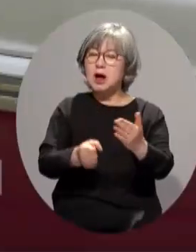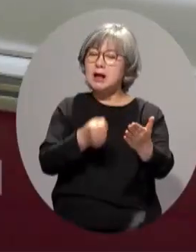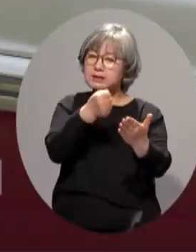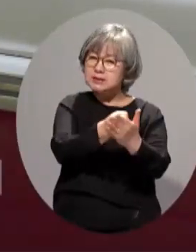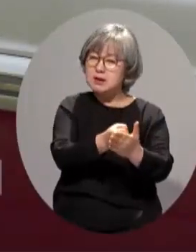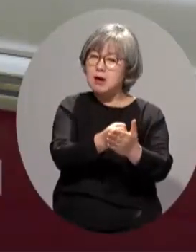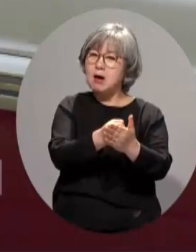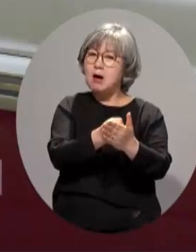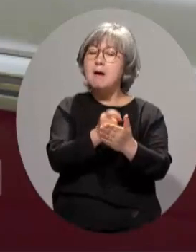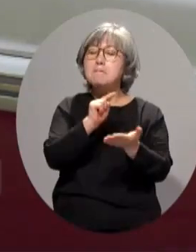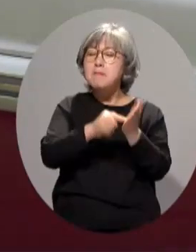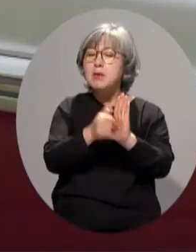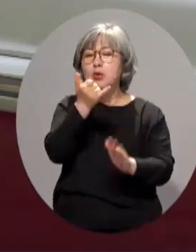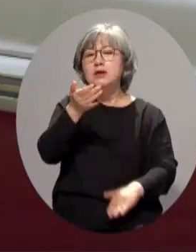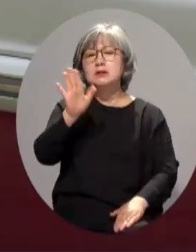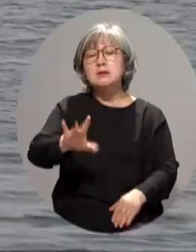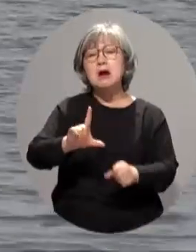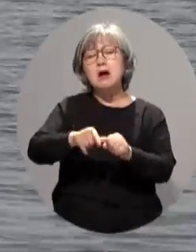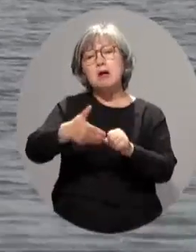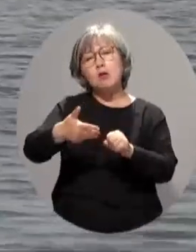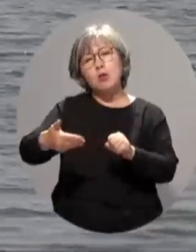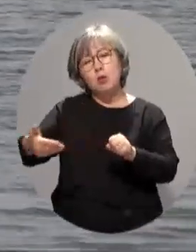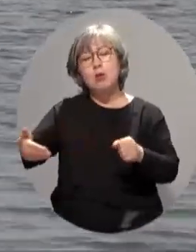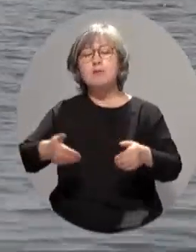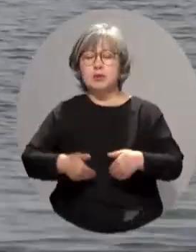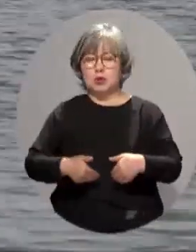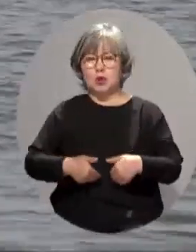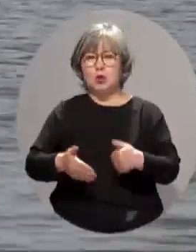검토하겠다고 밝혔지만 수개월이 소요될